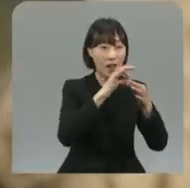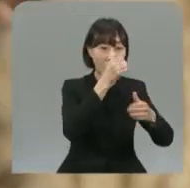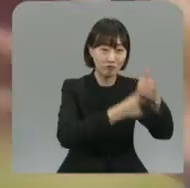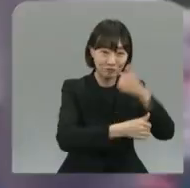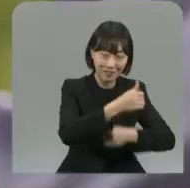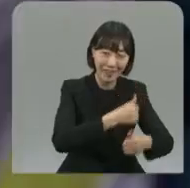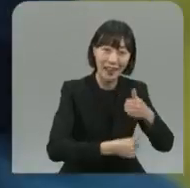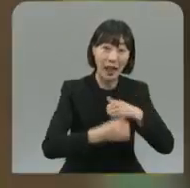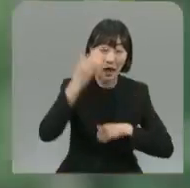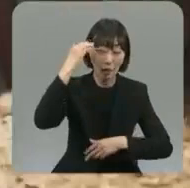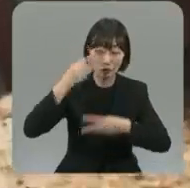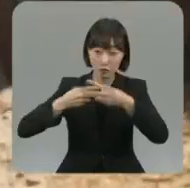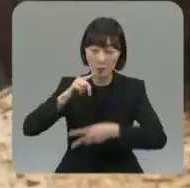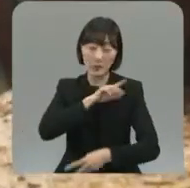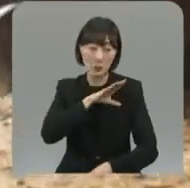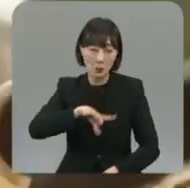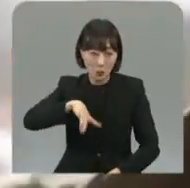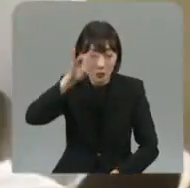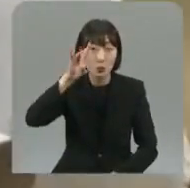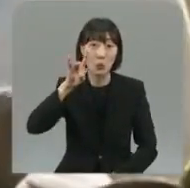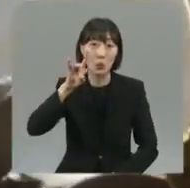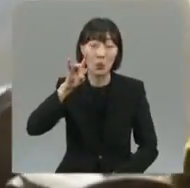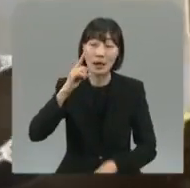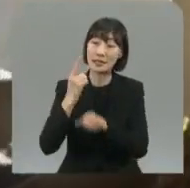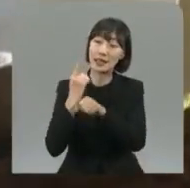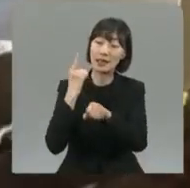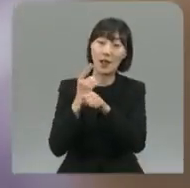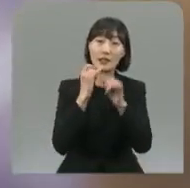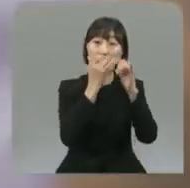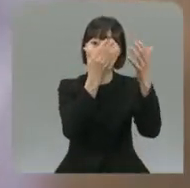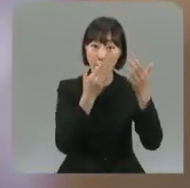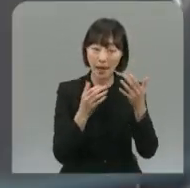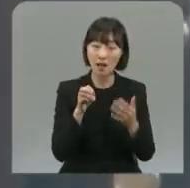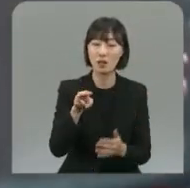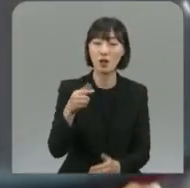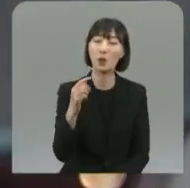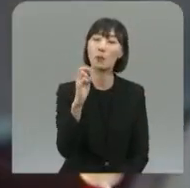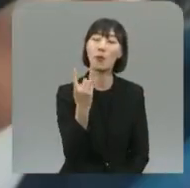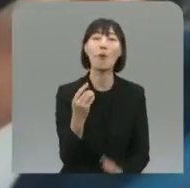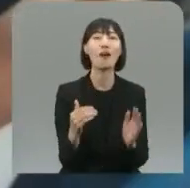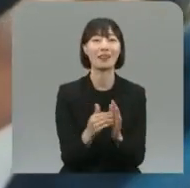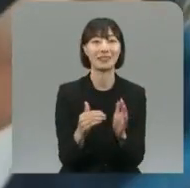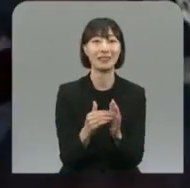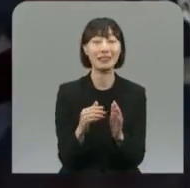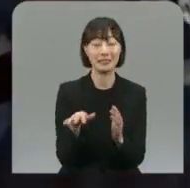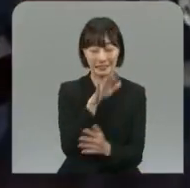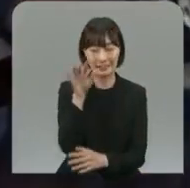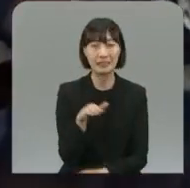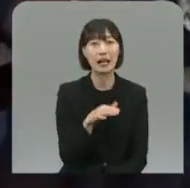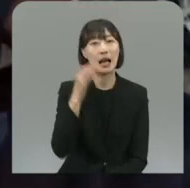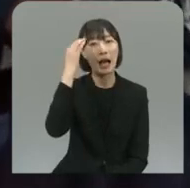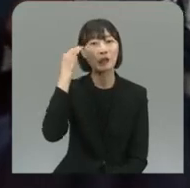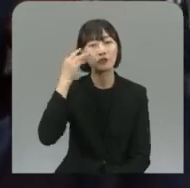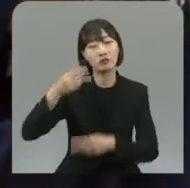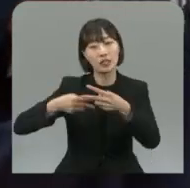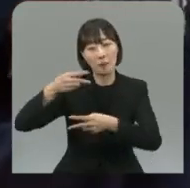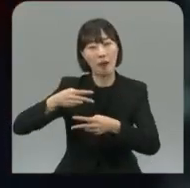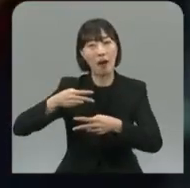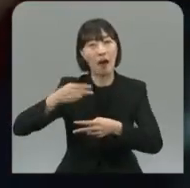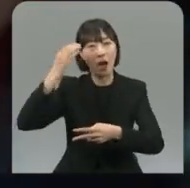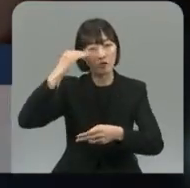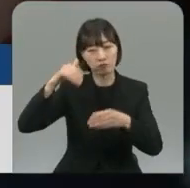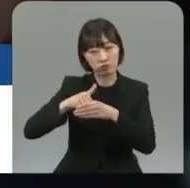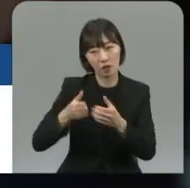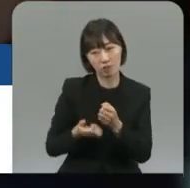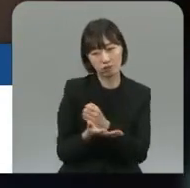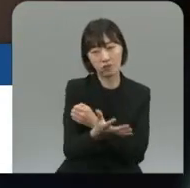国地面播电视台、综合频道、演艺策划公司时隔四年联合开设了韩国馆，大举参加上